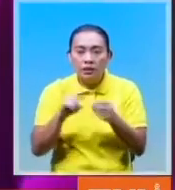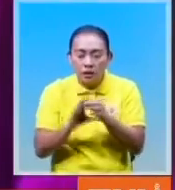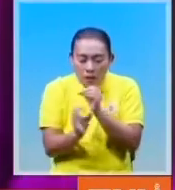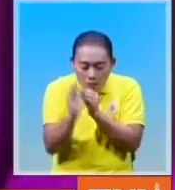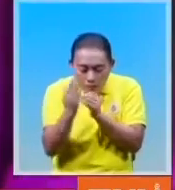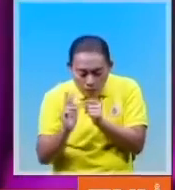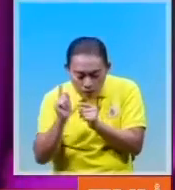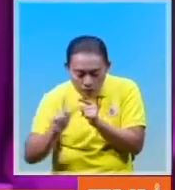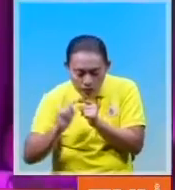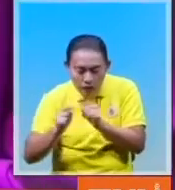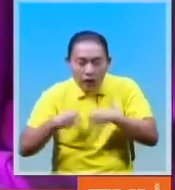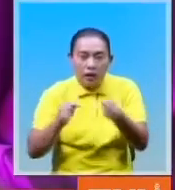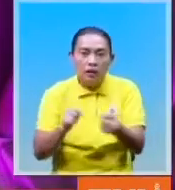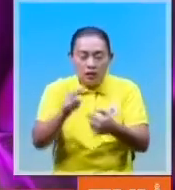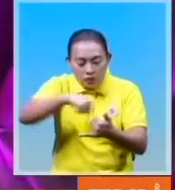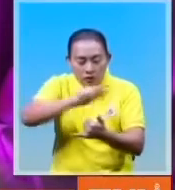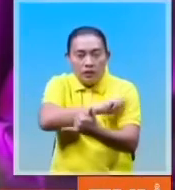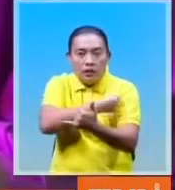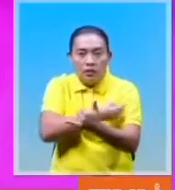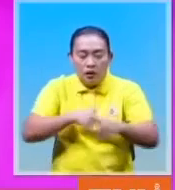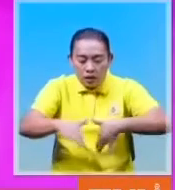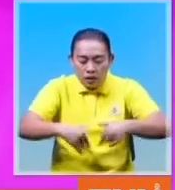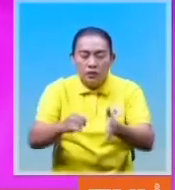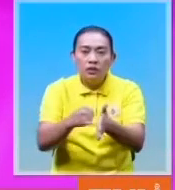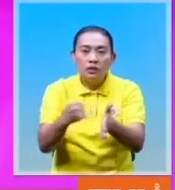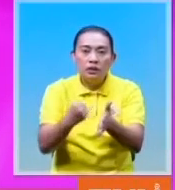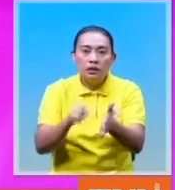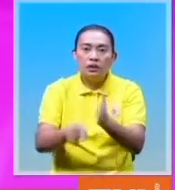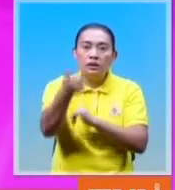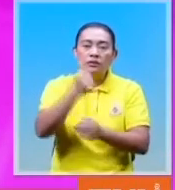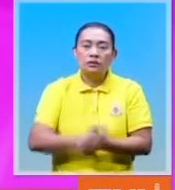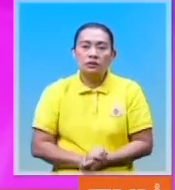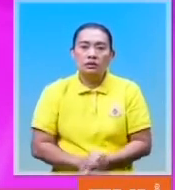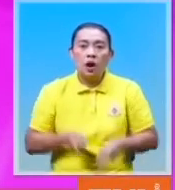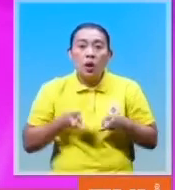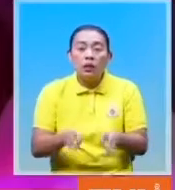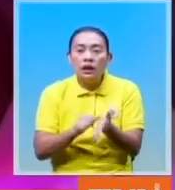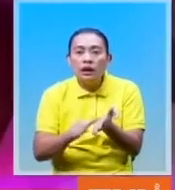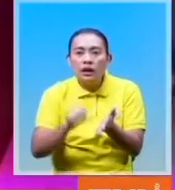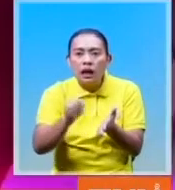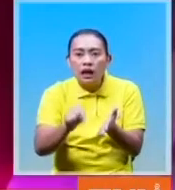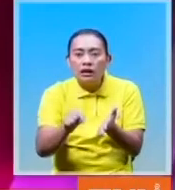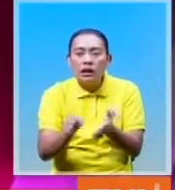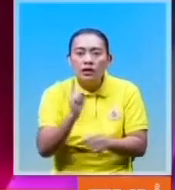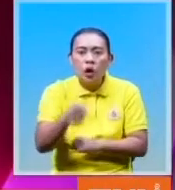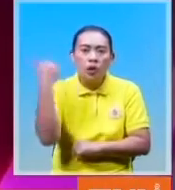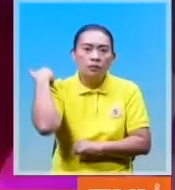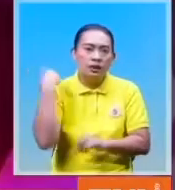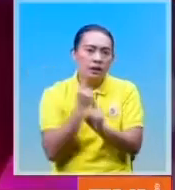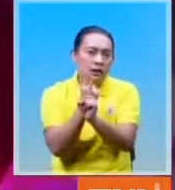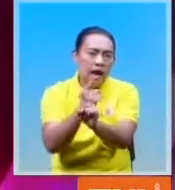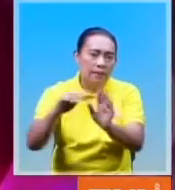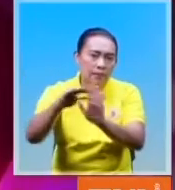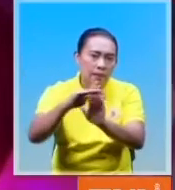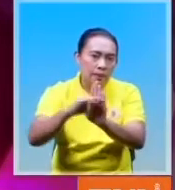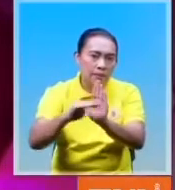แพทย์ให้ประชาชนเนี่ยเข้าถึงได้ง่ายซึ่งกระบวนการในการปลดล็อกอันนี้ก็ย้ำกันค่ะว่ามันมีขั้นมีตอนก็ต้องว่าไปตามนั้นค่ะ อย